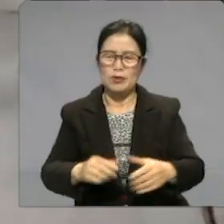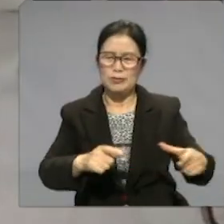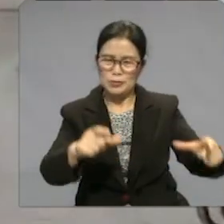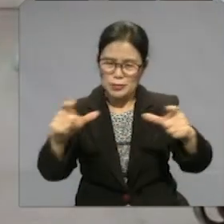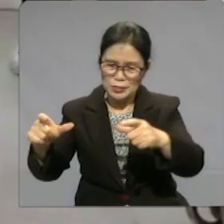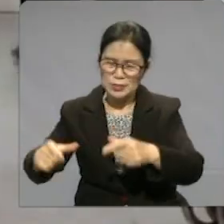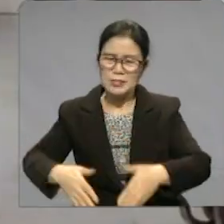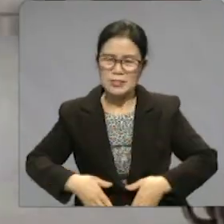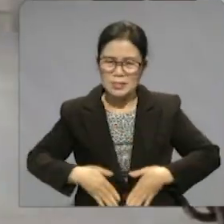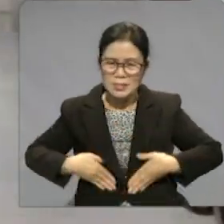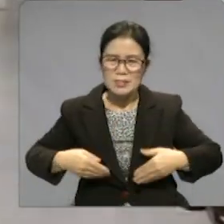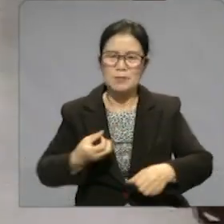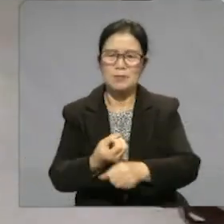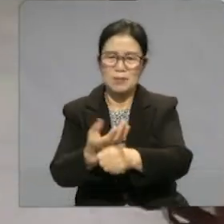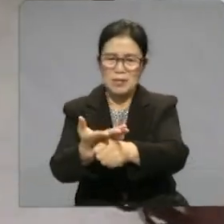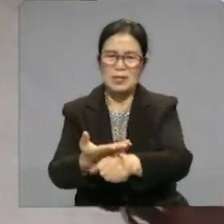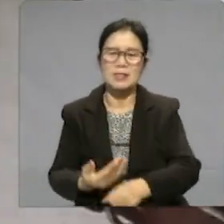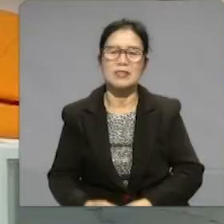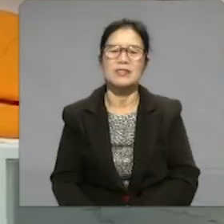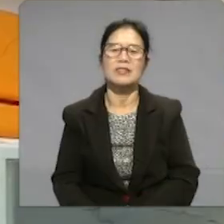따뜻함을 선사했습니다.